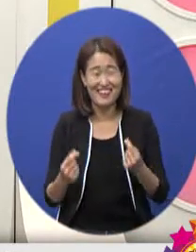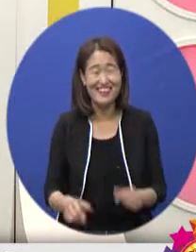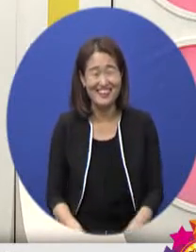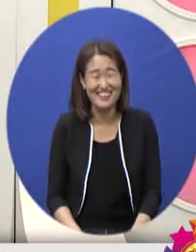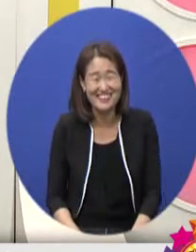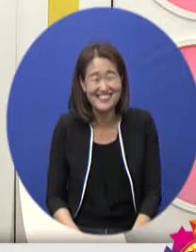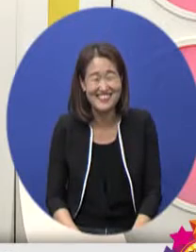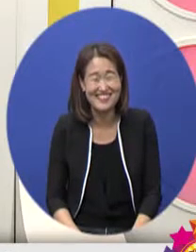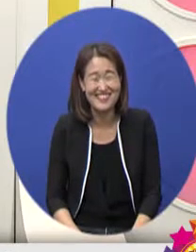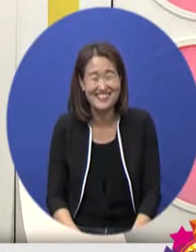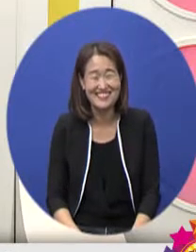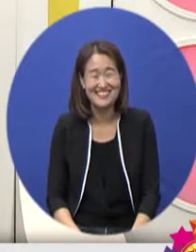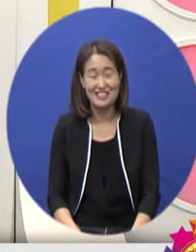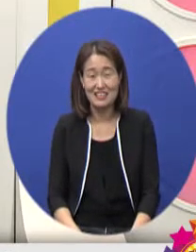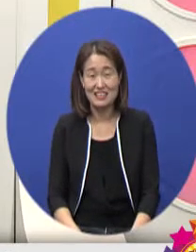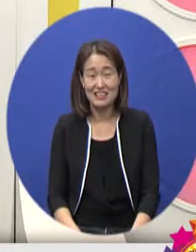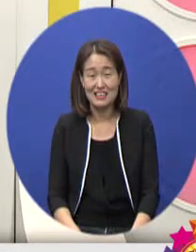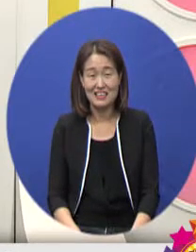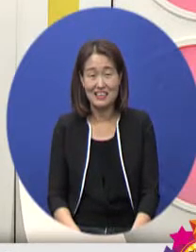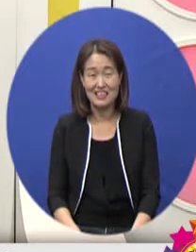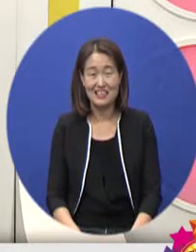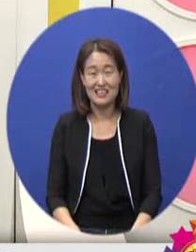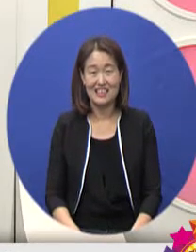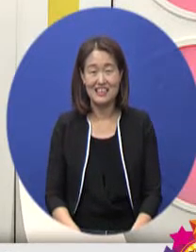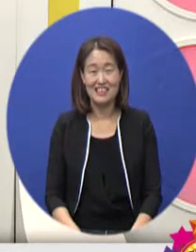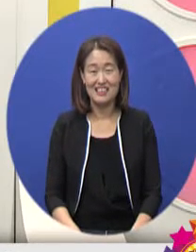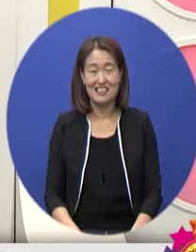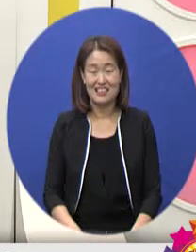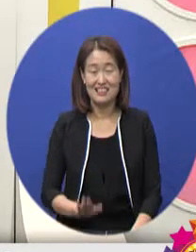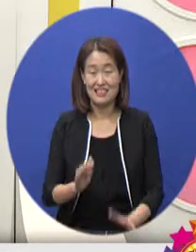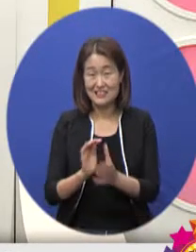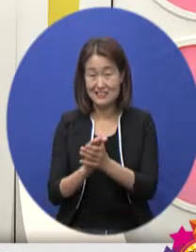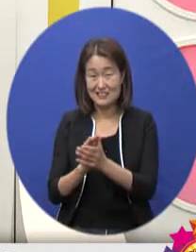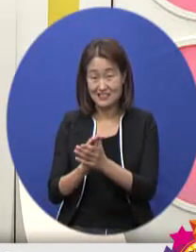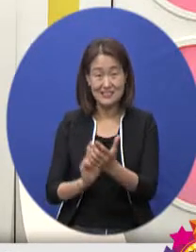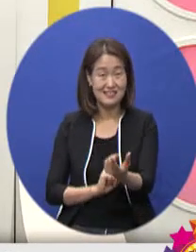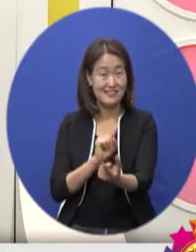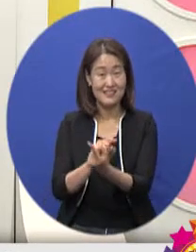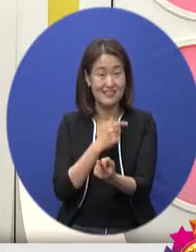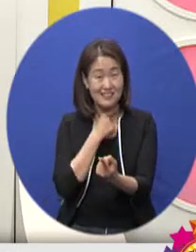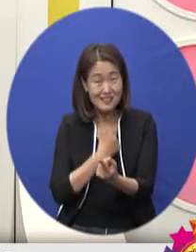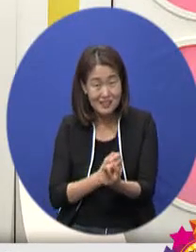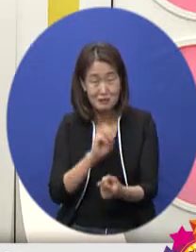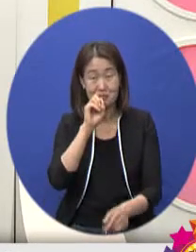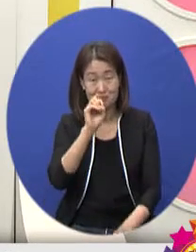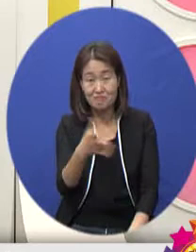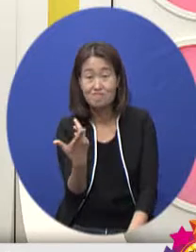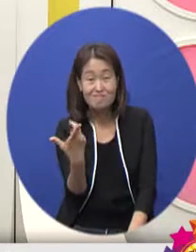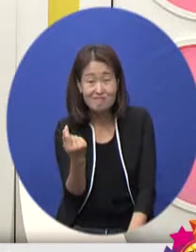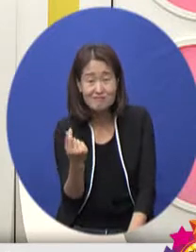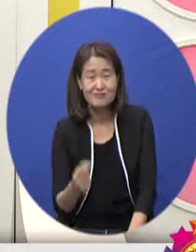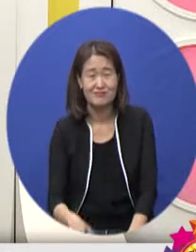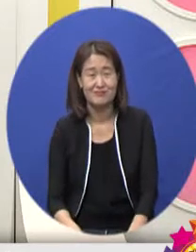그러시구나. 네, 어머니. 어머니, 네. 그 아까 친구분 만나보고 싶으시다고 하셨잖아요. 네. 그 친구분